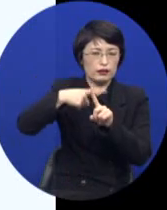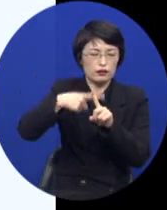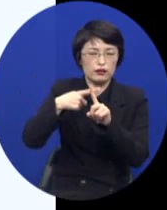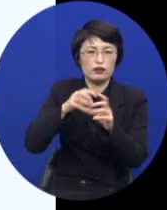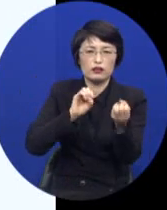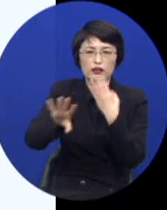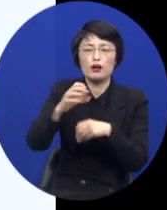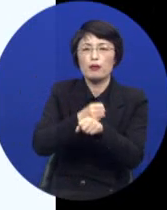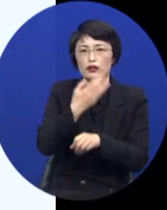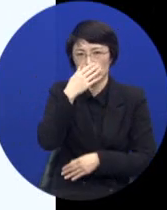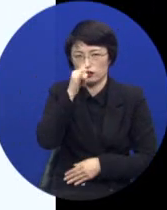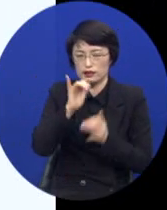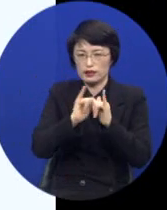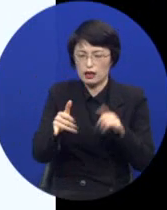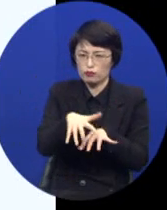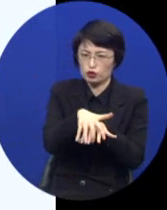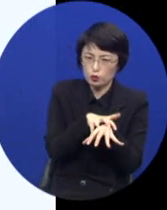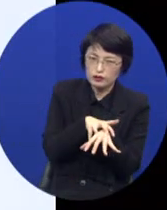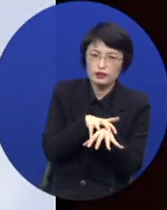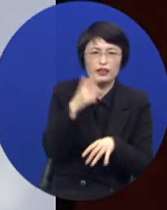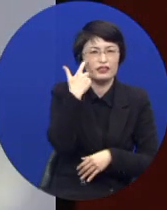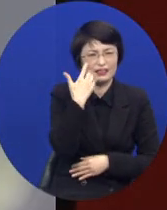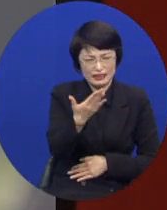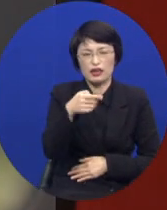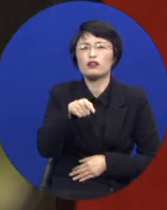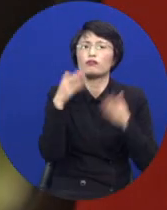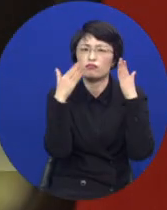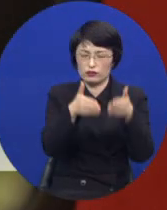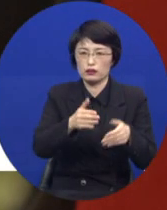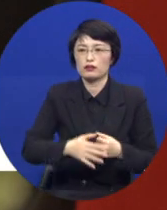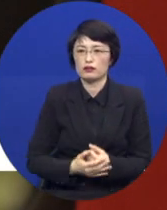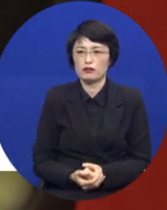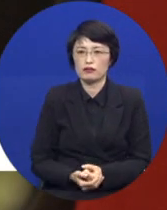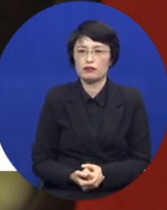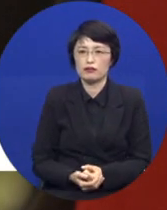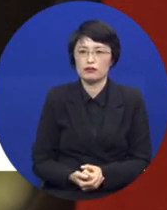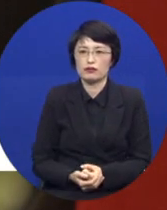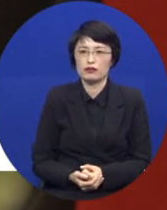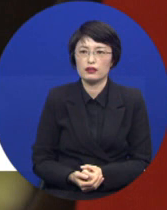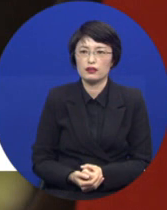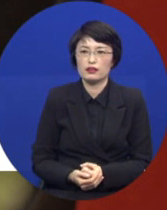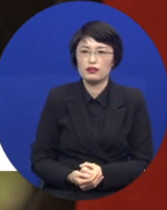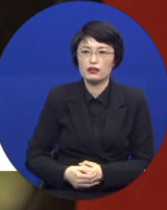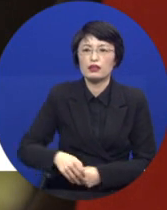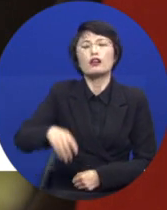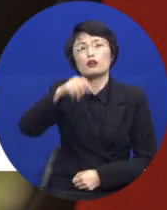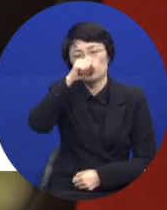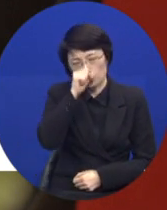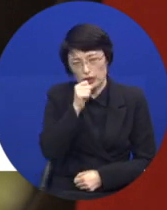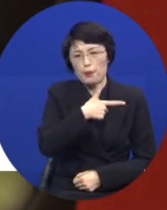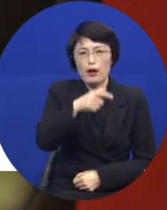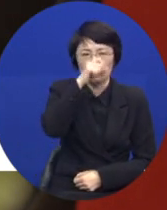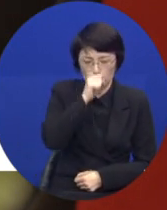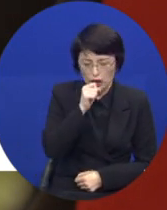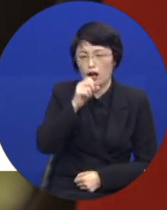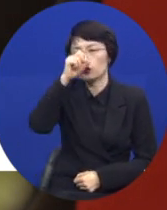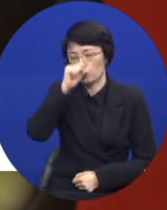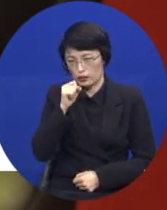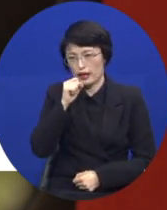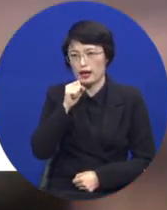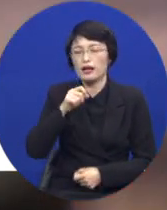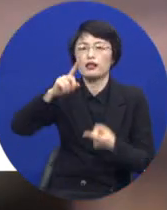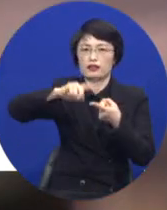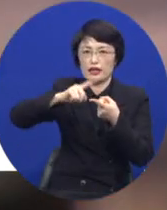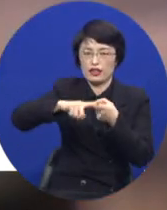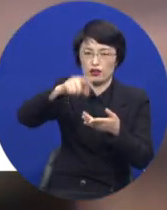조사를 버렸는지 가 핵심입니다 구멍이 좌파 홈 사탕 하세요 허버트 압송 착할